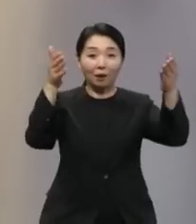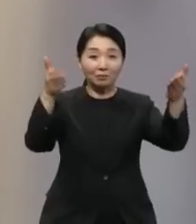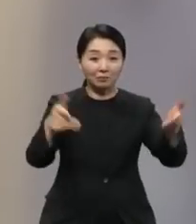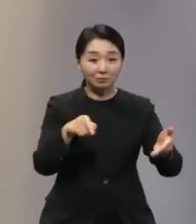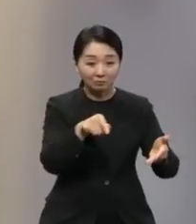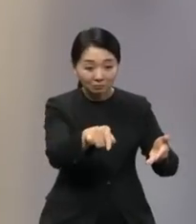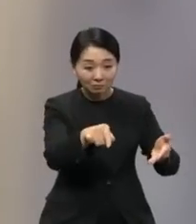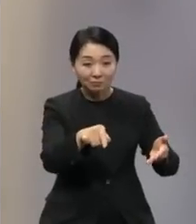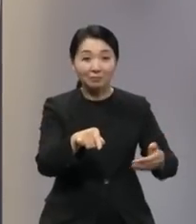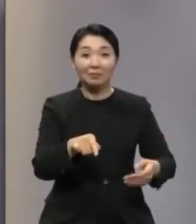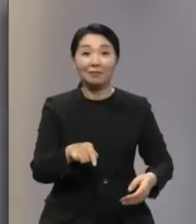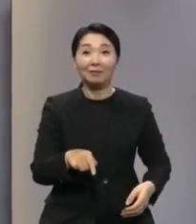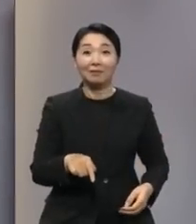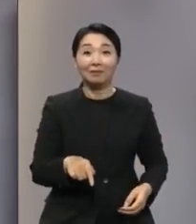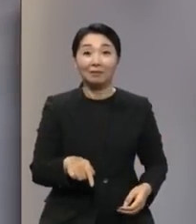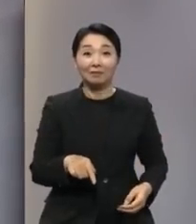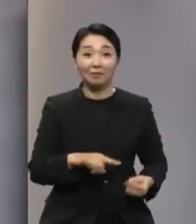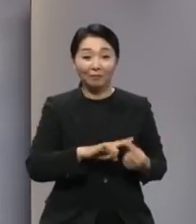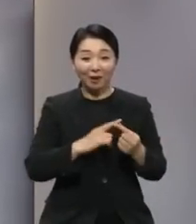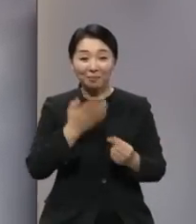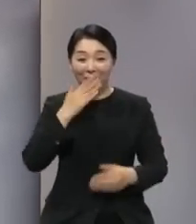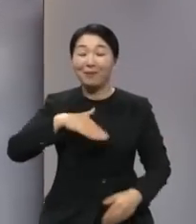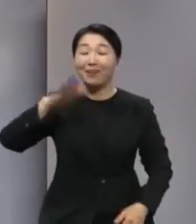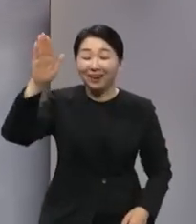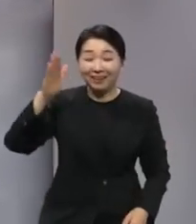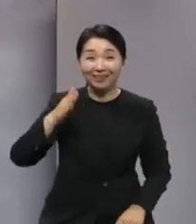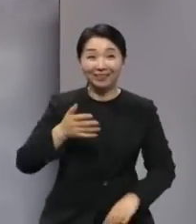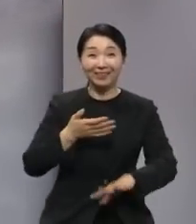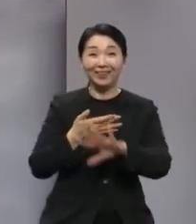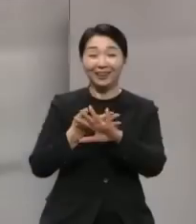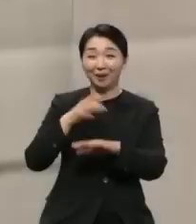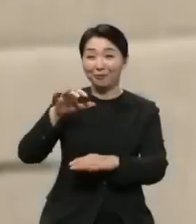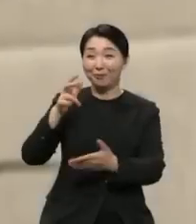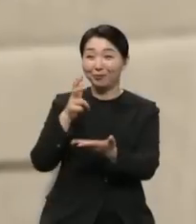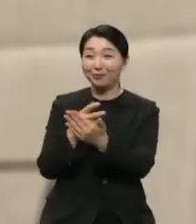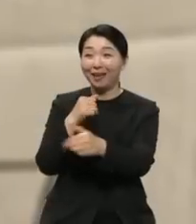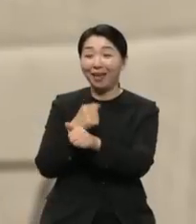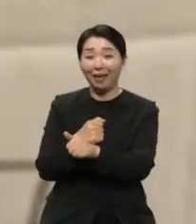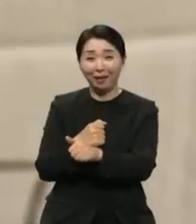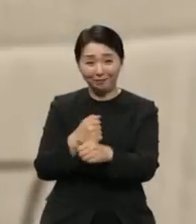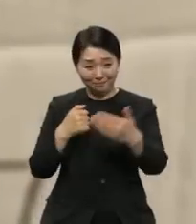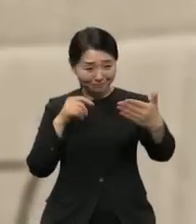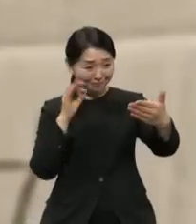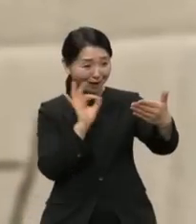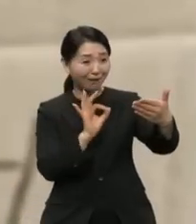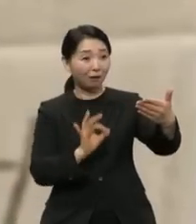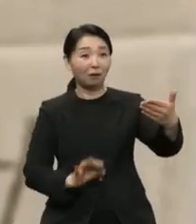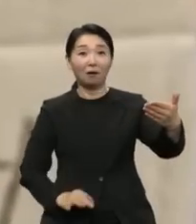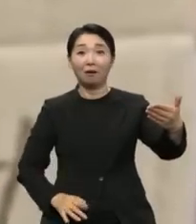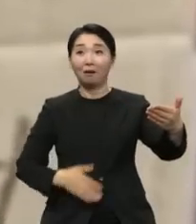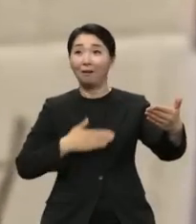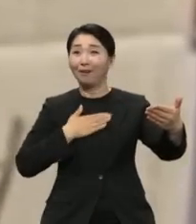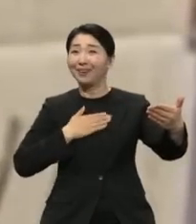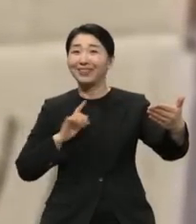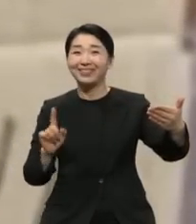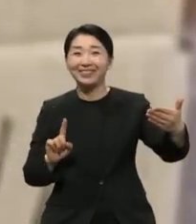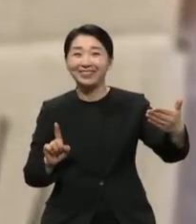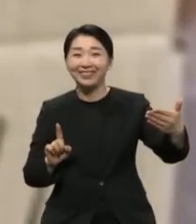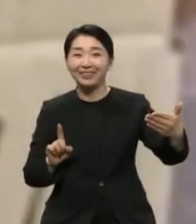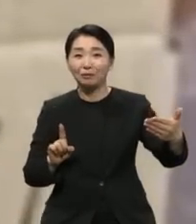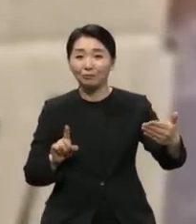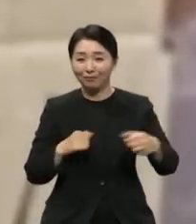덩그러니 놓여 있고 밥 먹으러 가니까 딴데 자라라는 팻말을 보면 기분이 어떠실까요